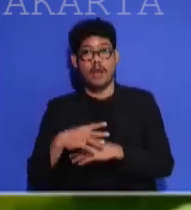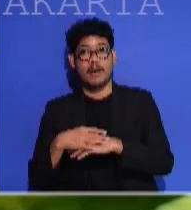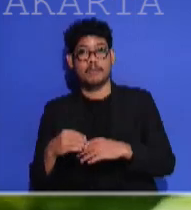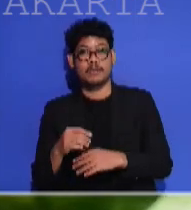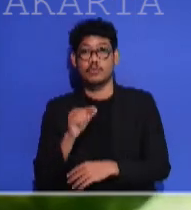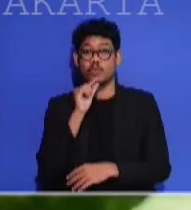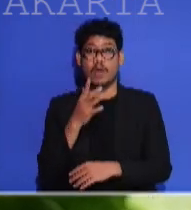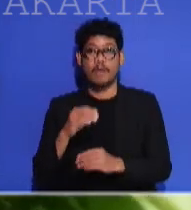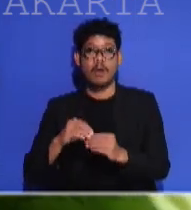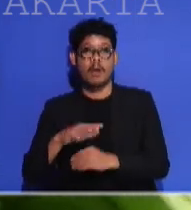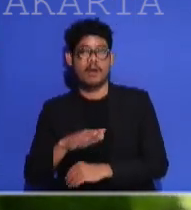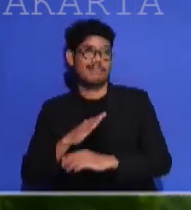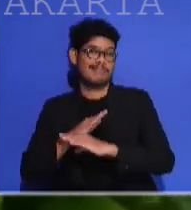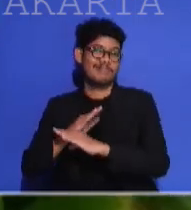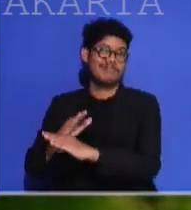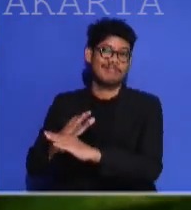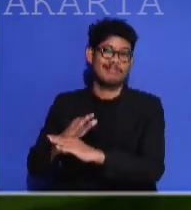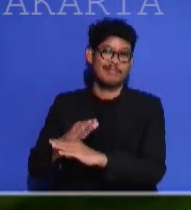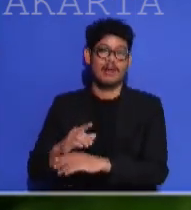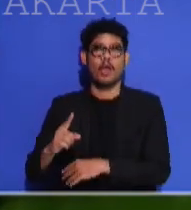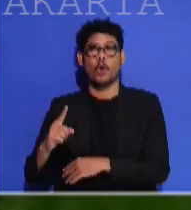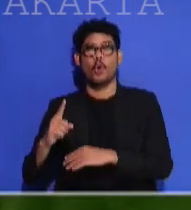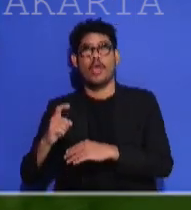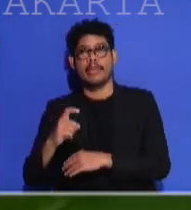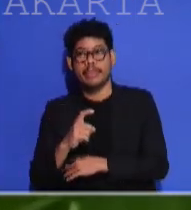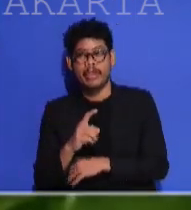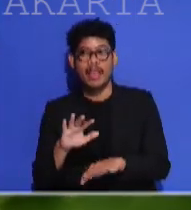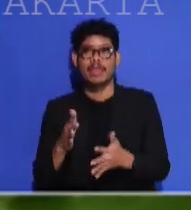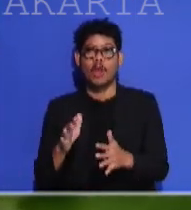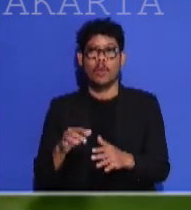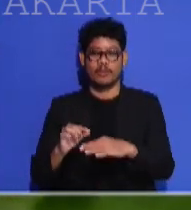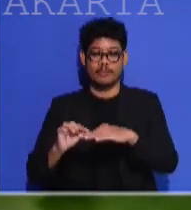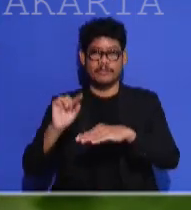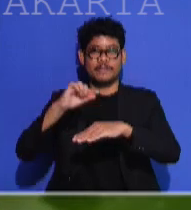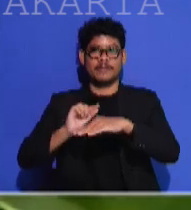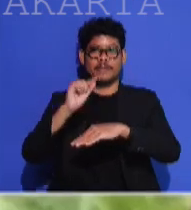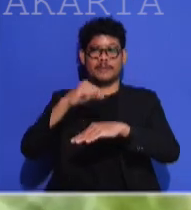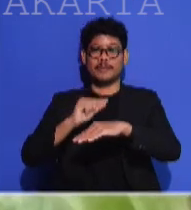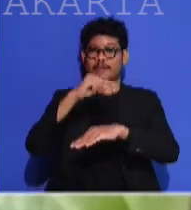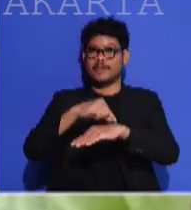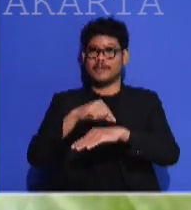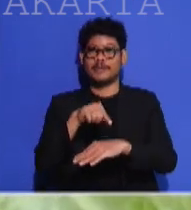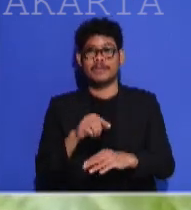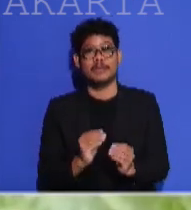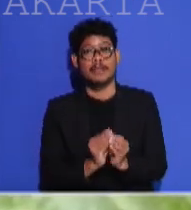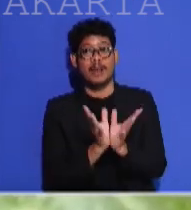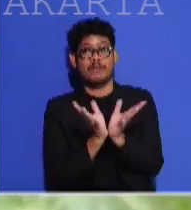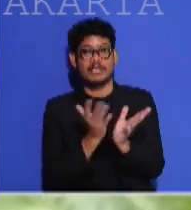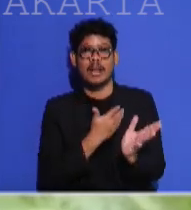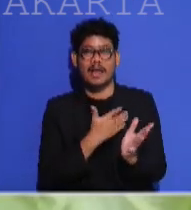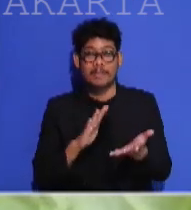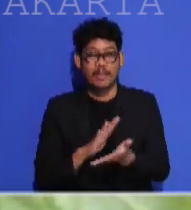omo ingkang wonten kadosta uler menapa dene kutu. Sawi pait menika tasih gadhah kalodhangan peken ingkang